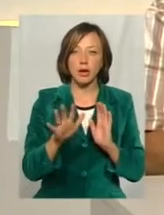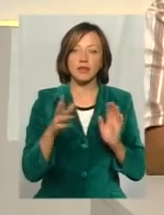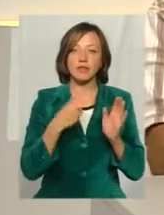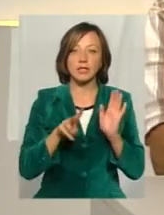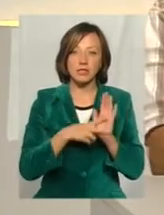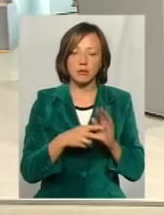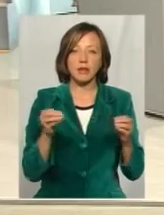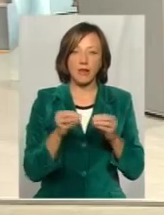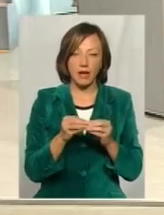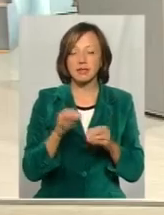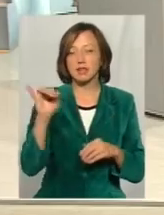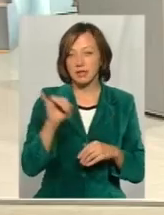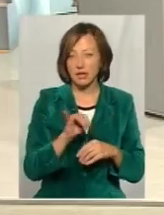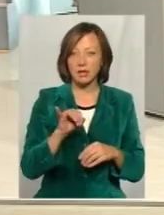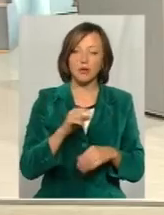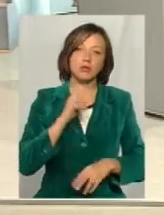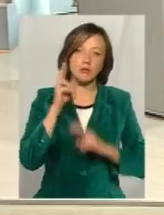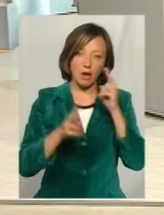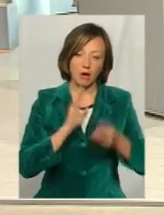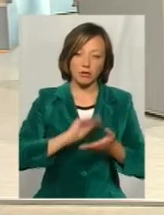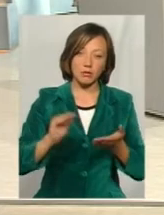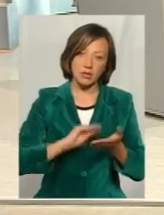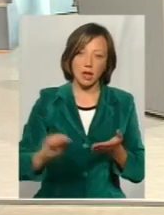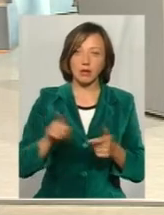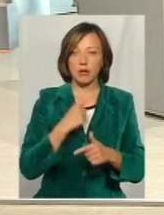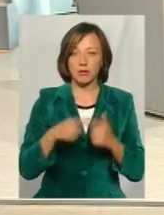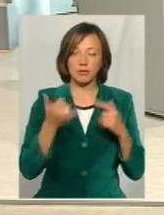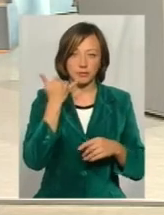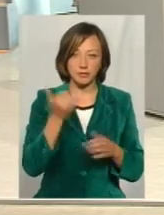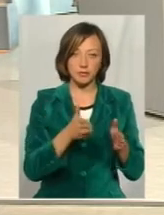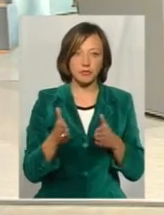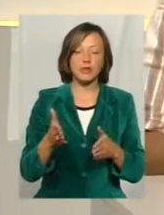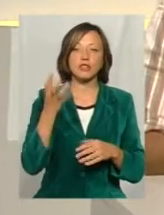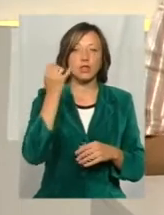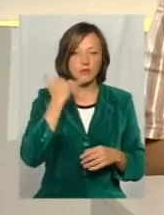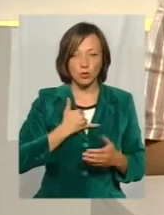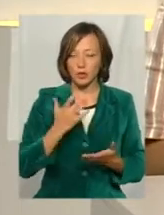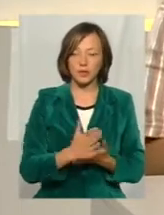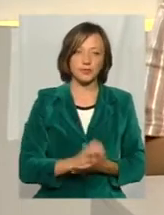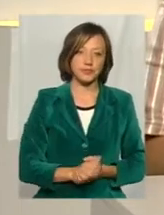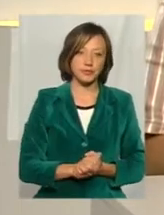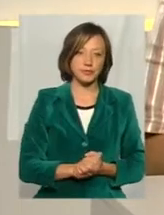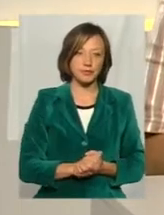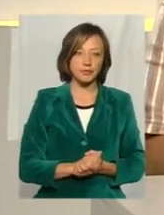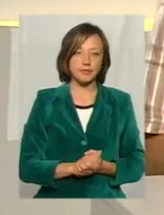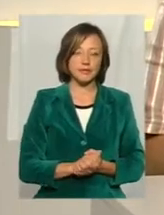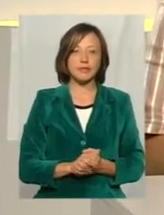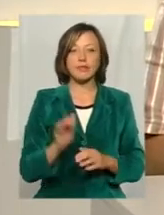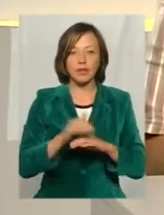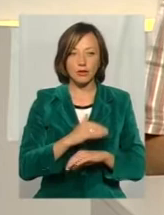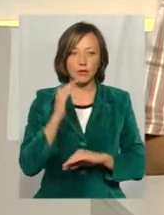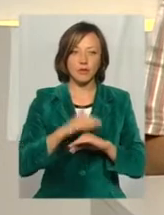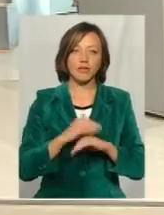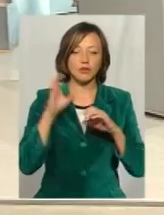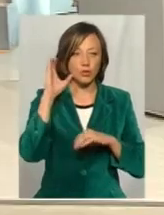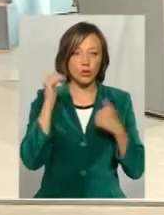в Укртрансбезпеку і, так би мовити, написати скаргу чи подати в телефоновий. Зрозумів, у нас ще один дзвіночок. Доброго вечора, ми